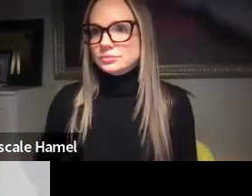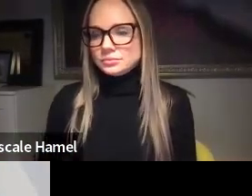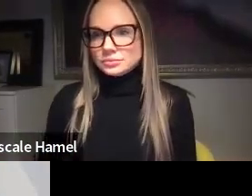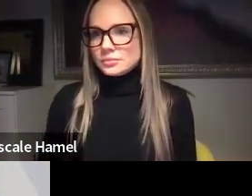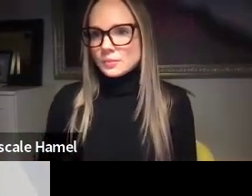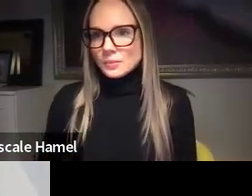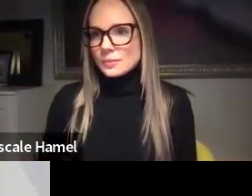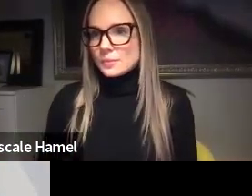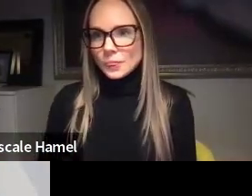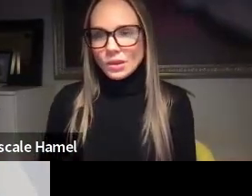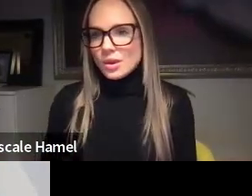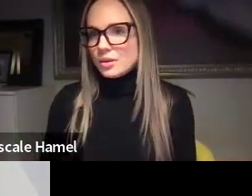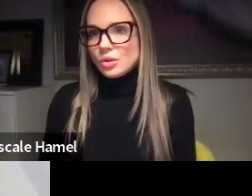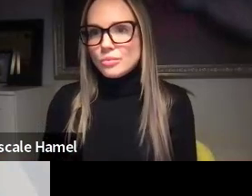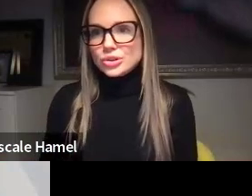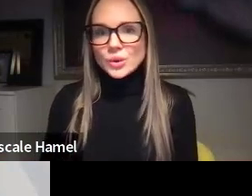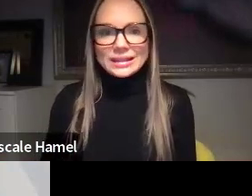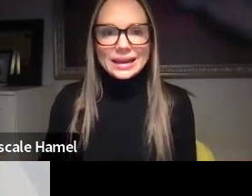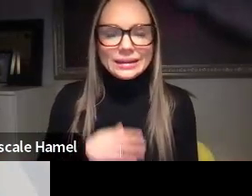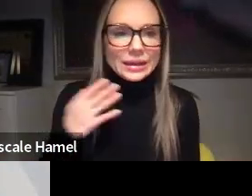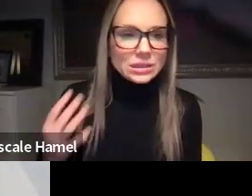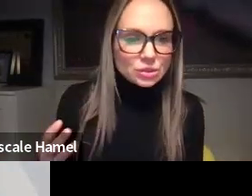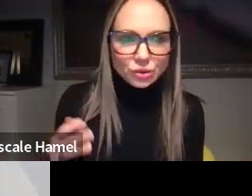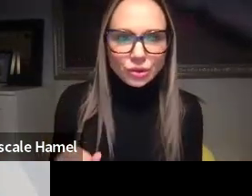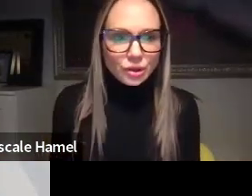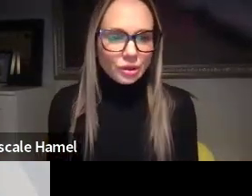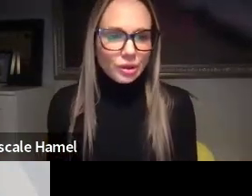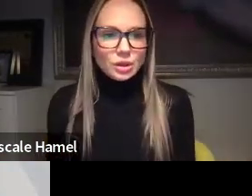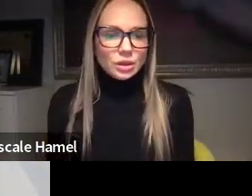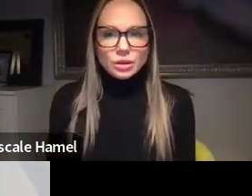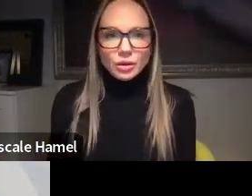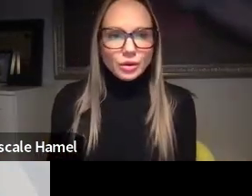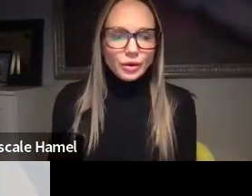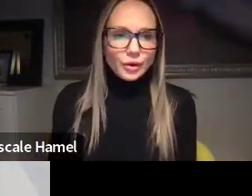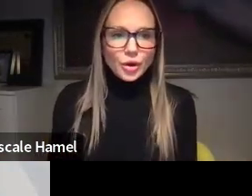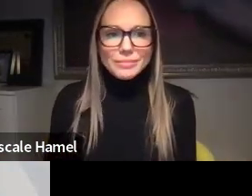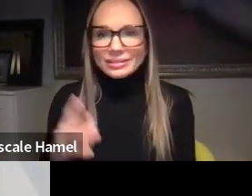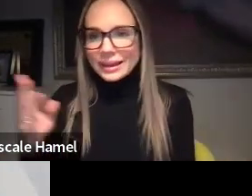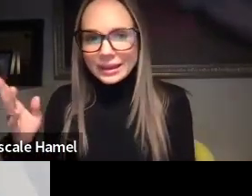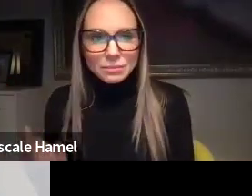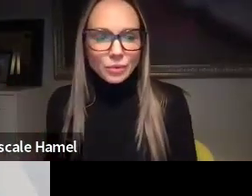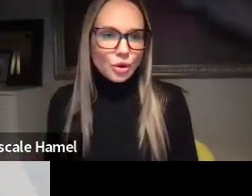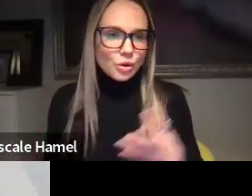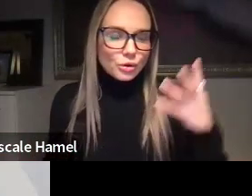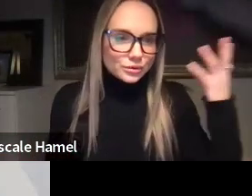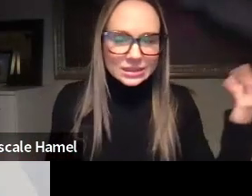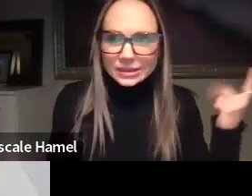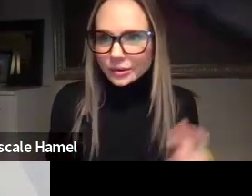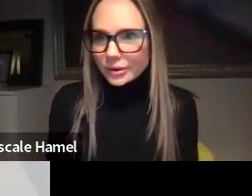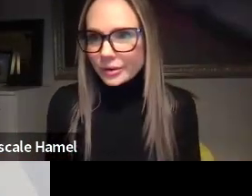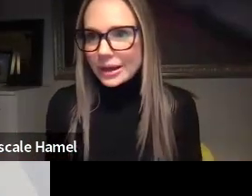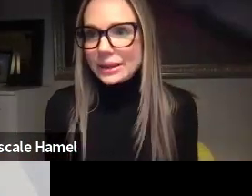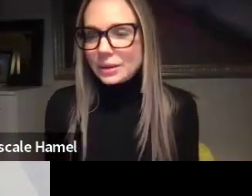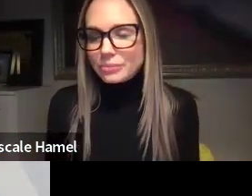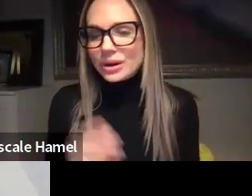OK? On a besoin d'aller dans une un baptême, tu